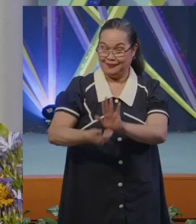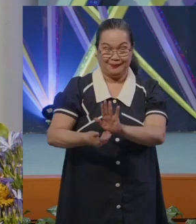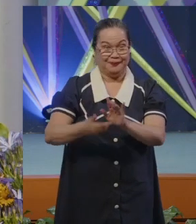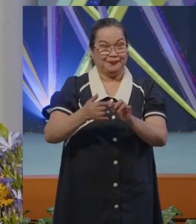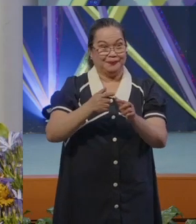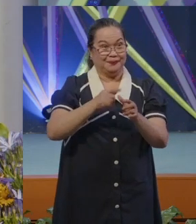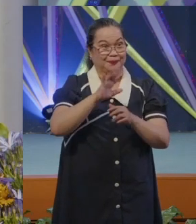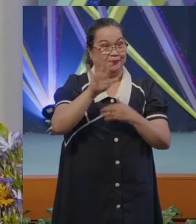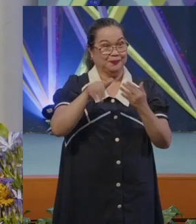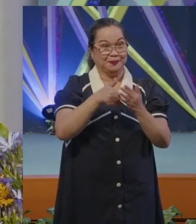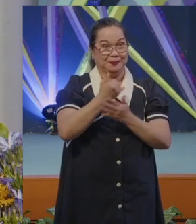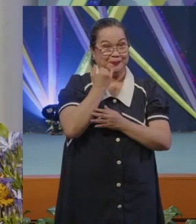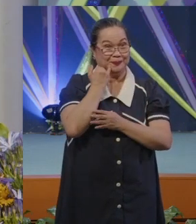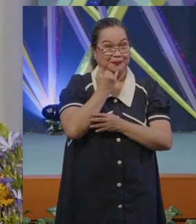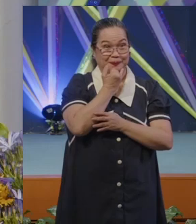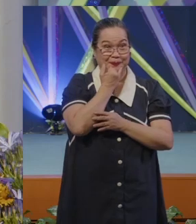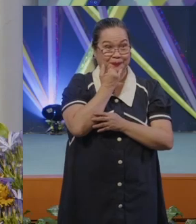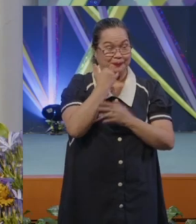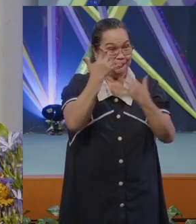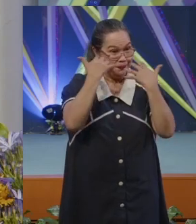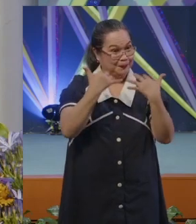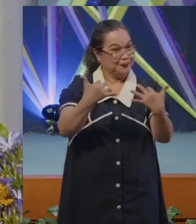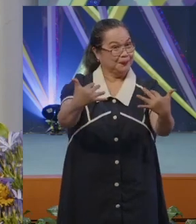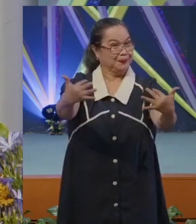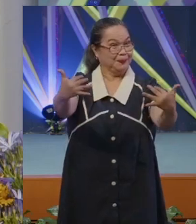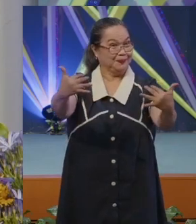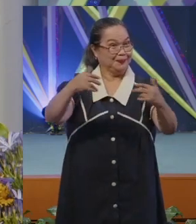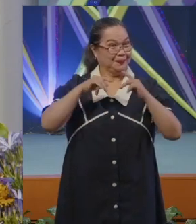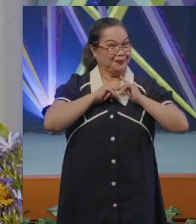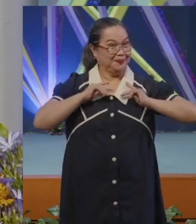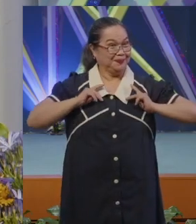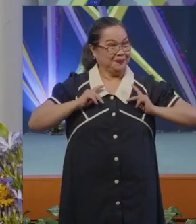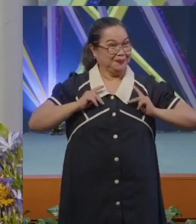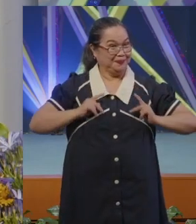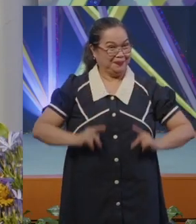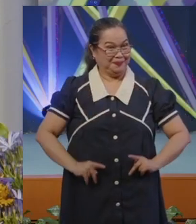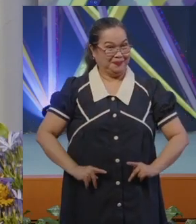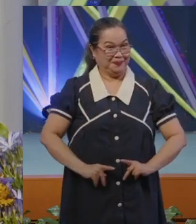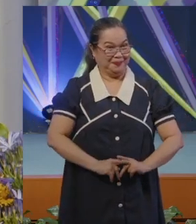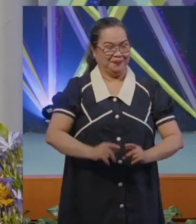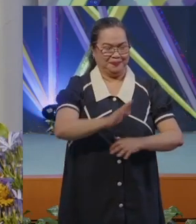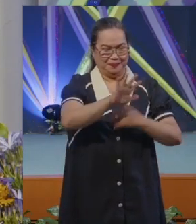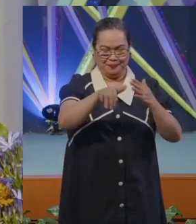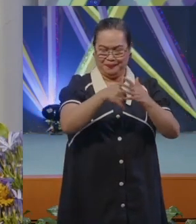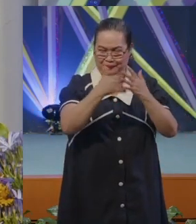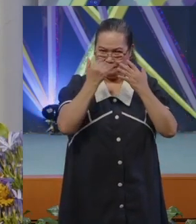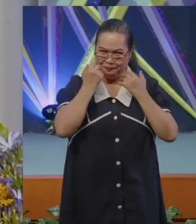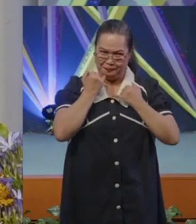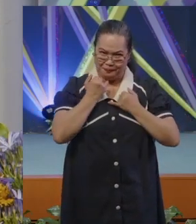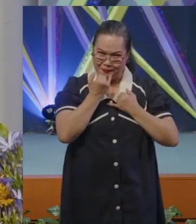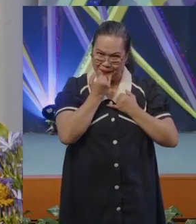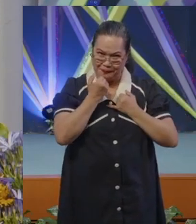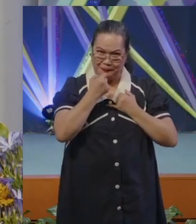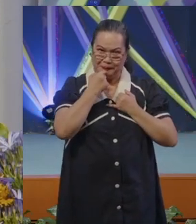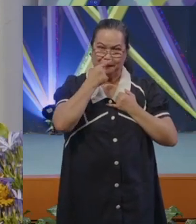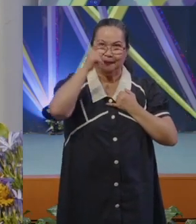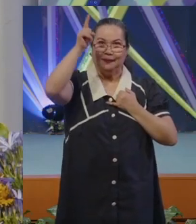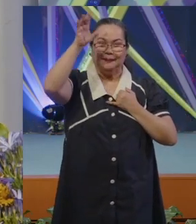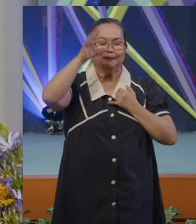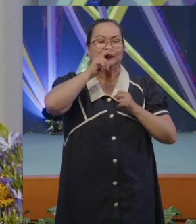ng Israel at sa harap ng mga pari ng Israel, mga descendants ni Aaron, siya ay kinomission ng